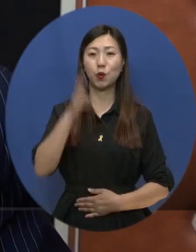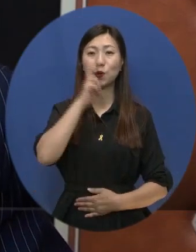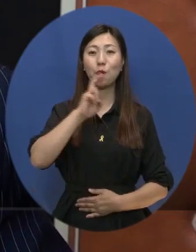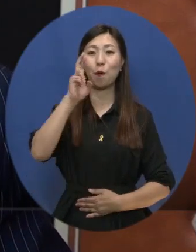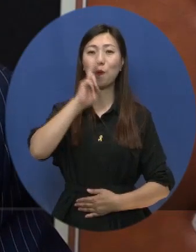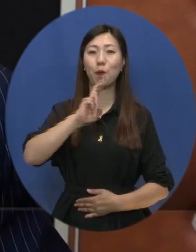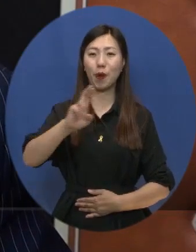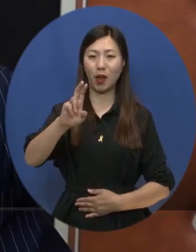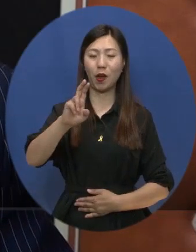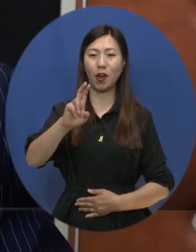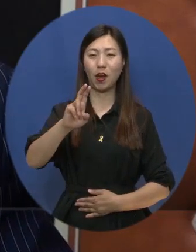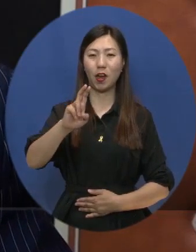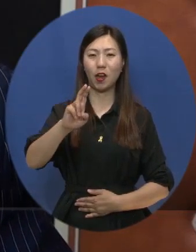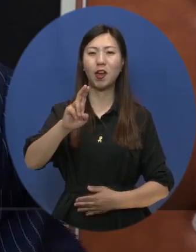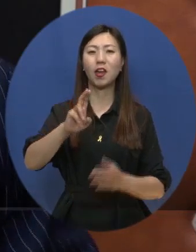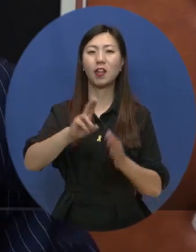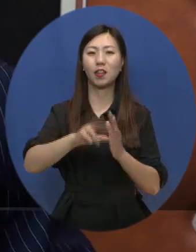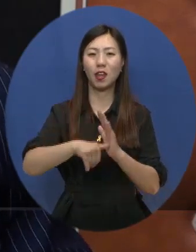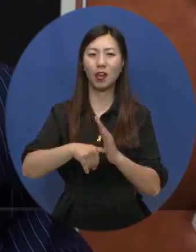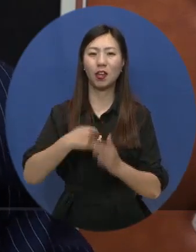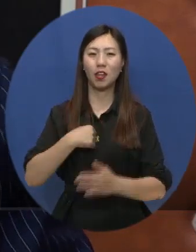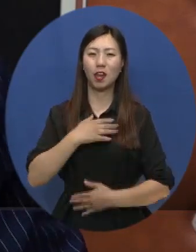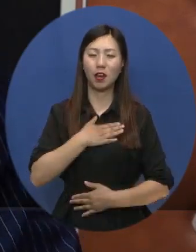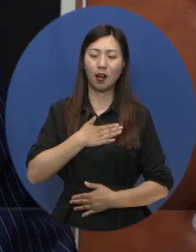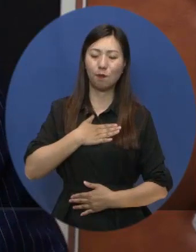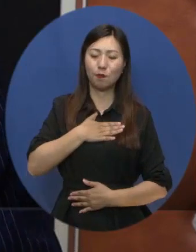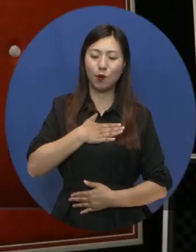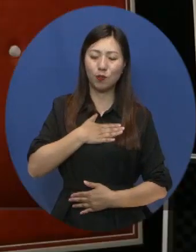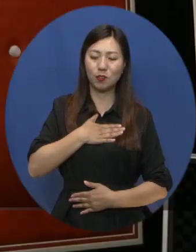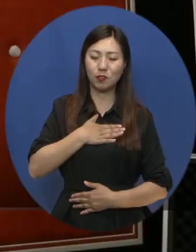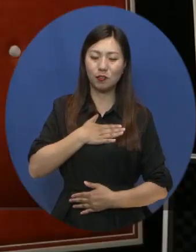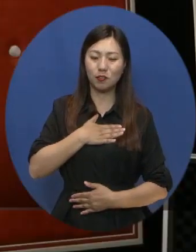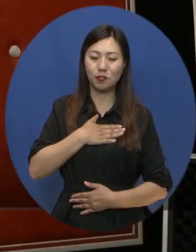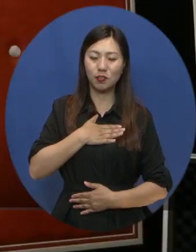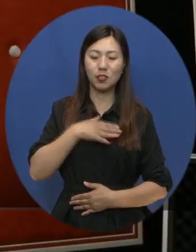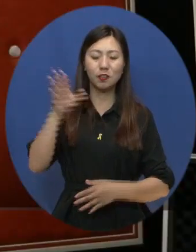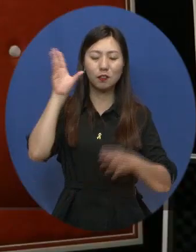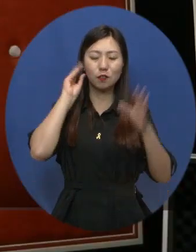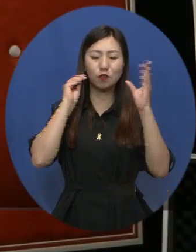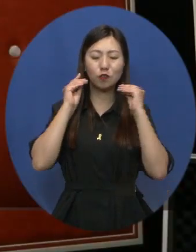노래하면서 제 감정을 관객이 듣고 환호할 때